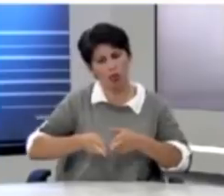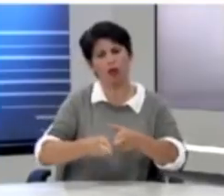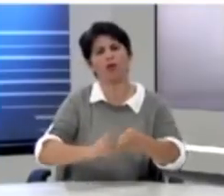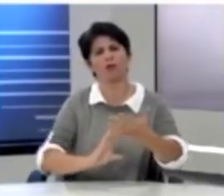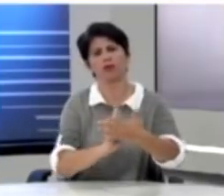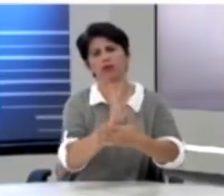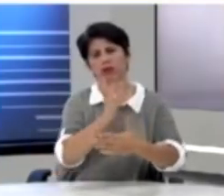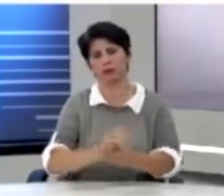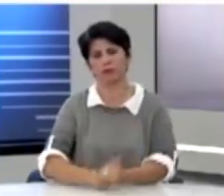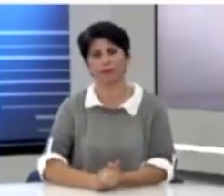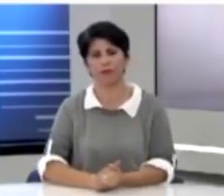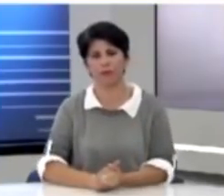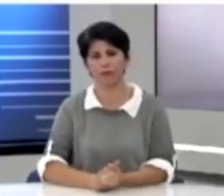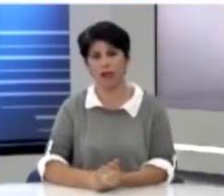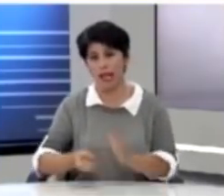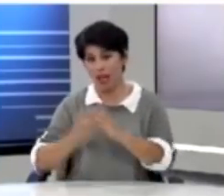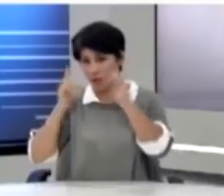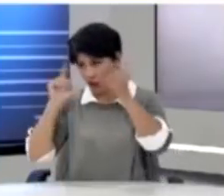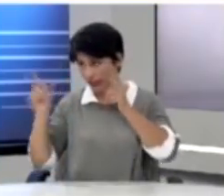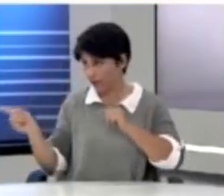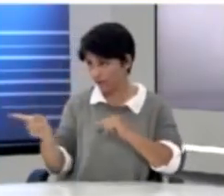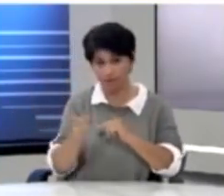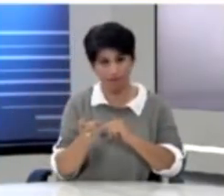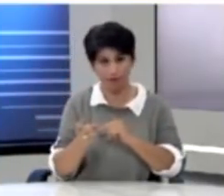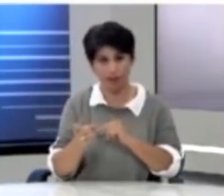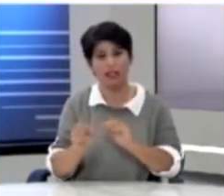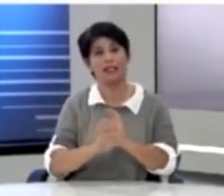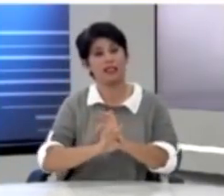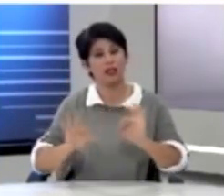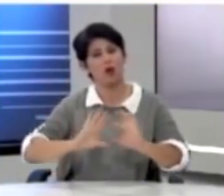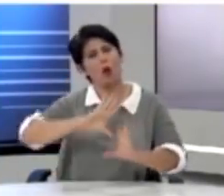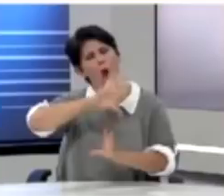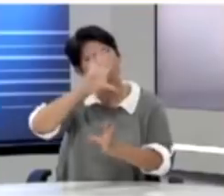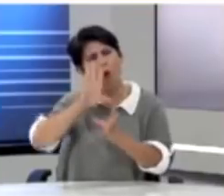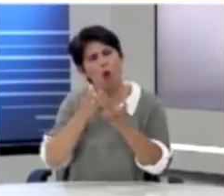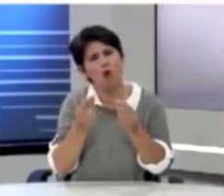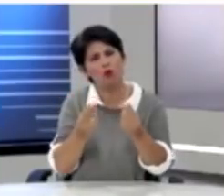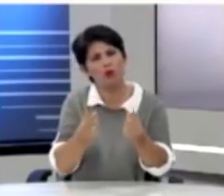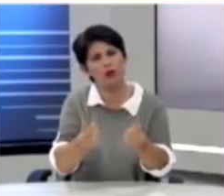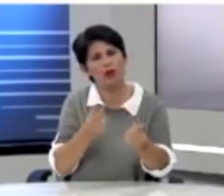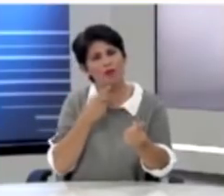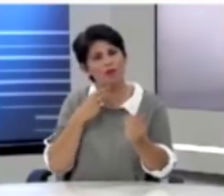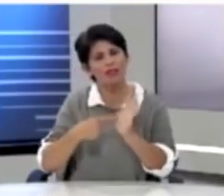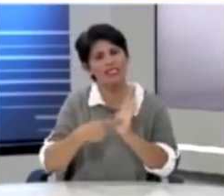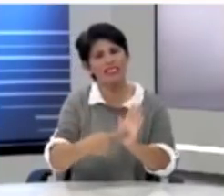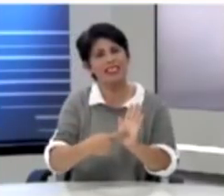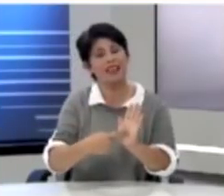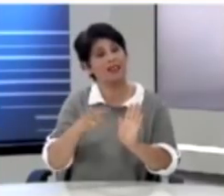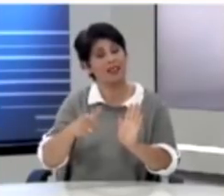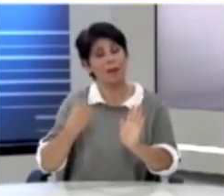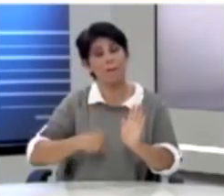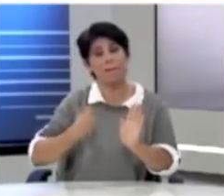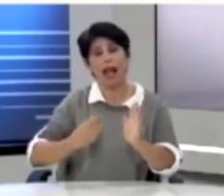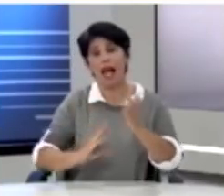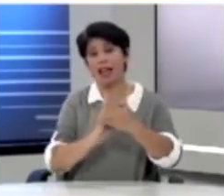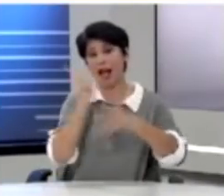Ενώ δεν σταματάτε να κλίνετε σε όλες τις πτώσεις την πράσινη ανάπτυξη και την ανάγκη σεβασμού στο